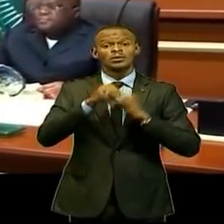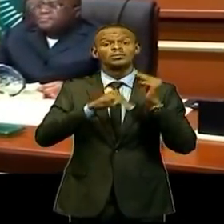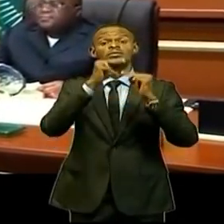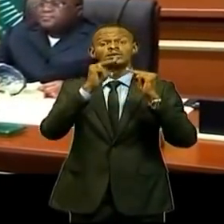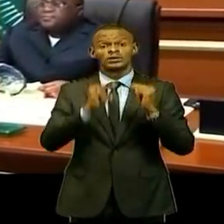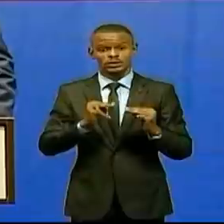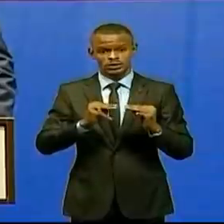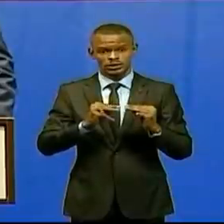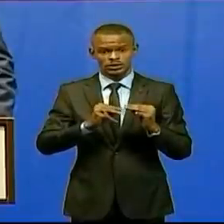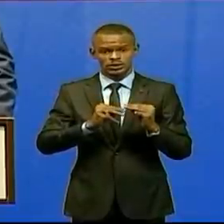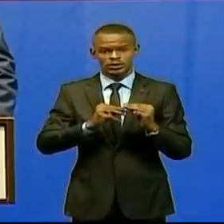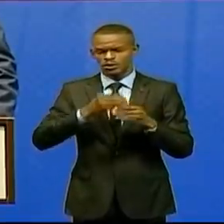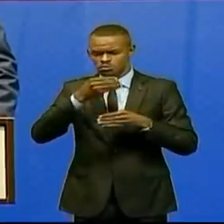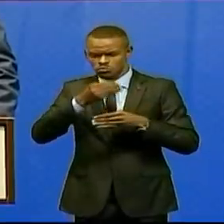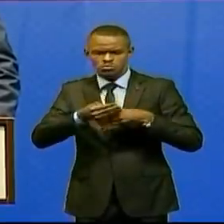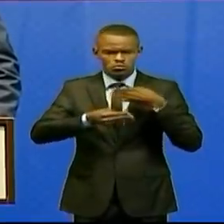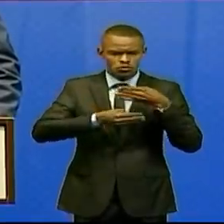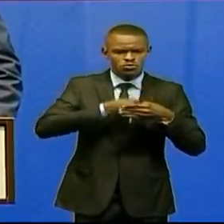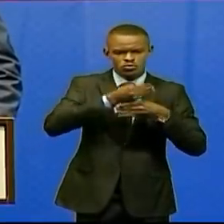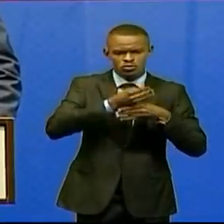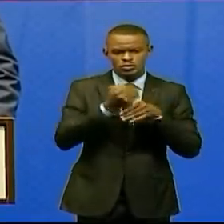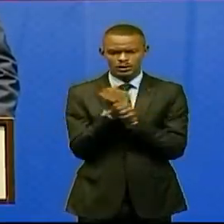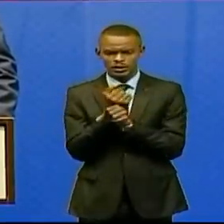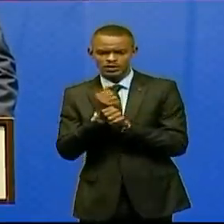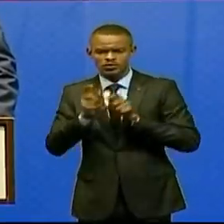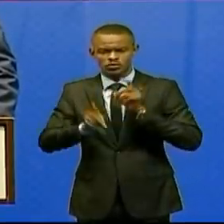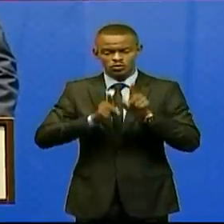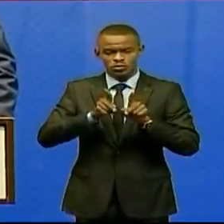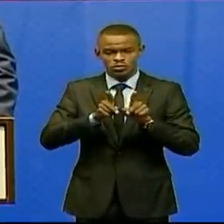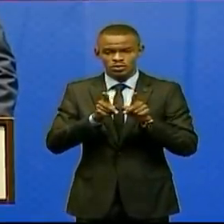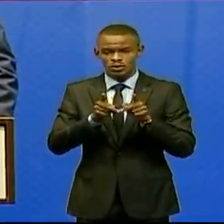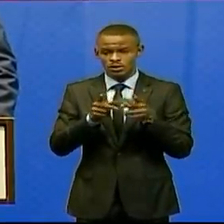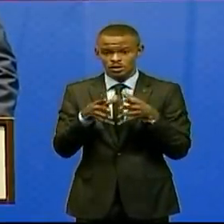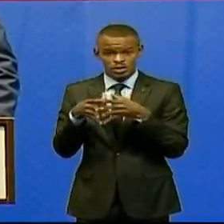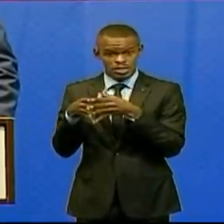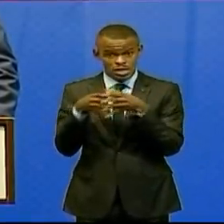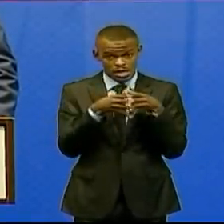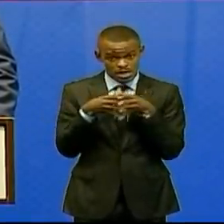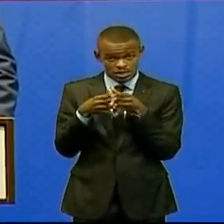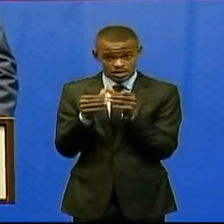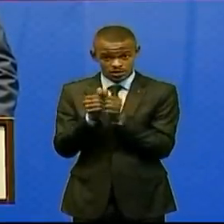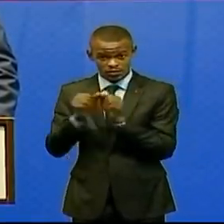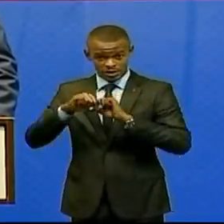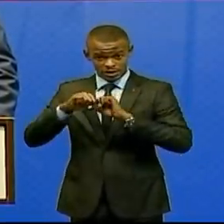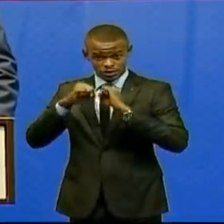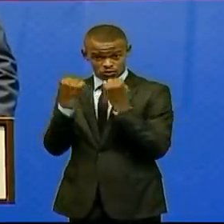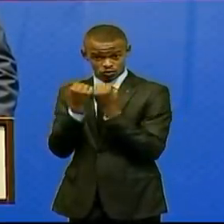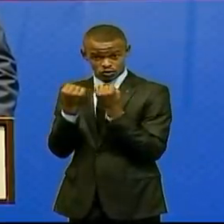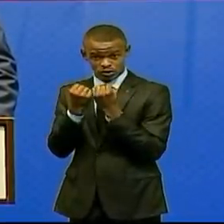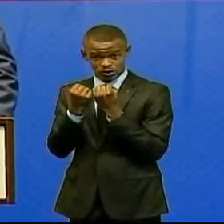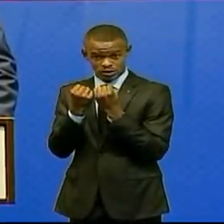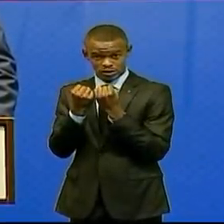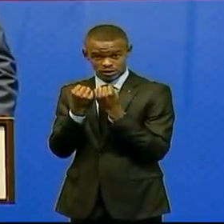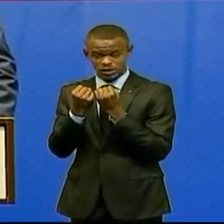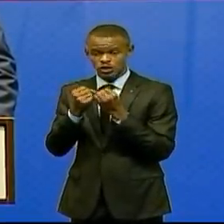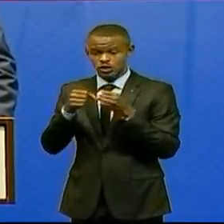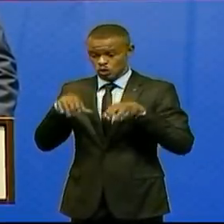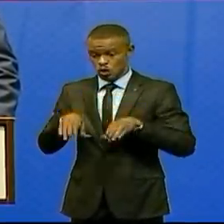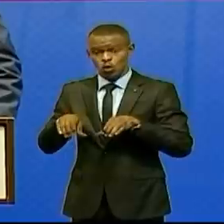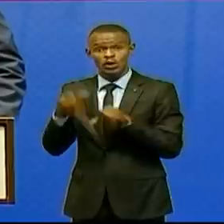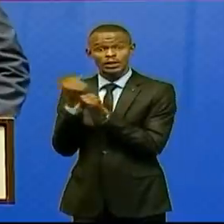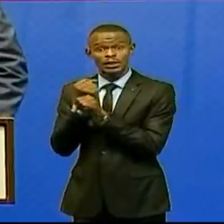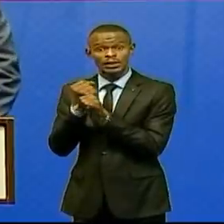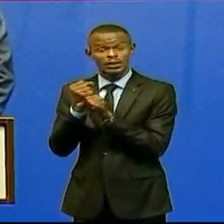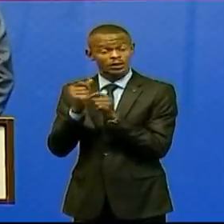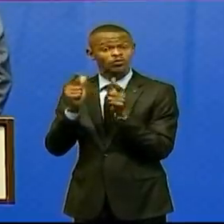Publics, qui a sous la tutelle l'Agence congolaise des grands travaux, ACGT, a été invité